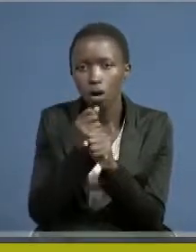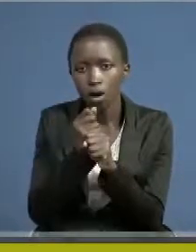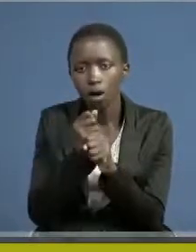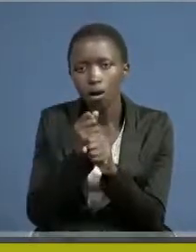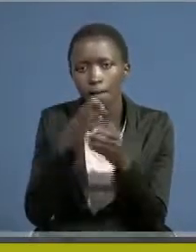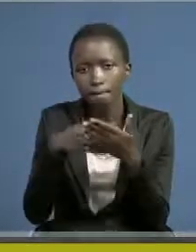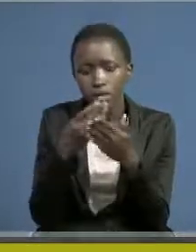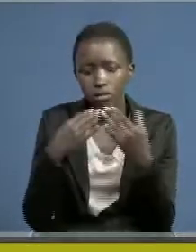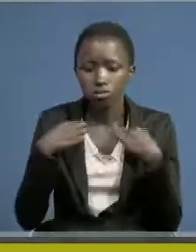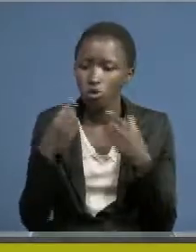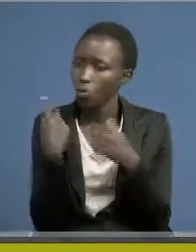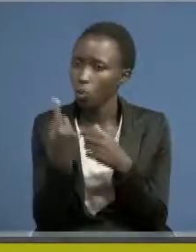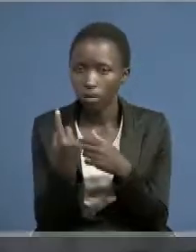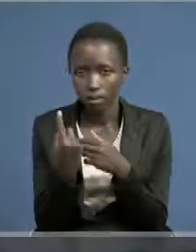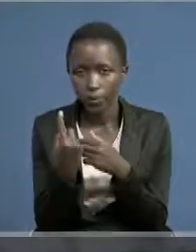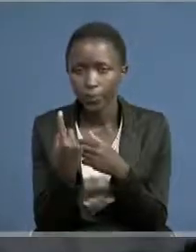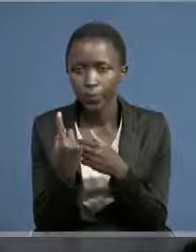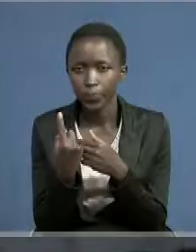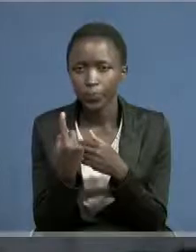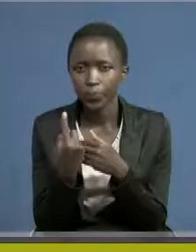kununulia mtoto uniform.